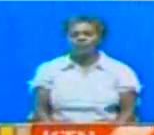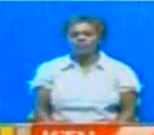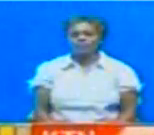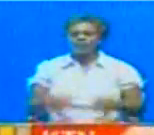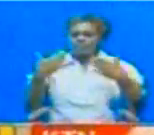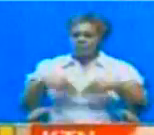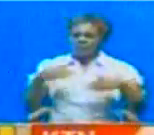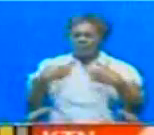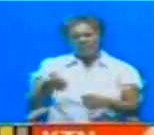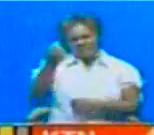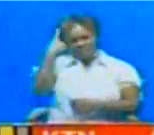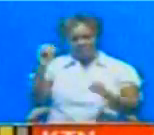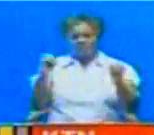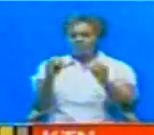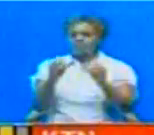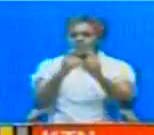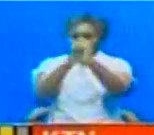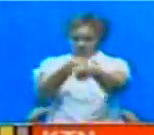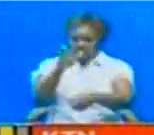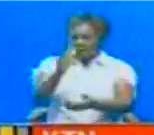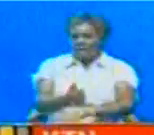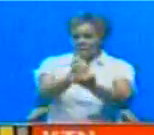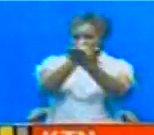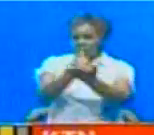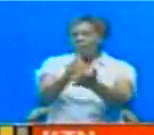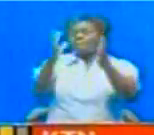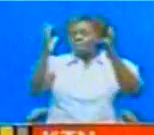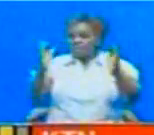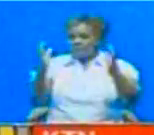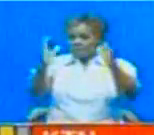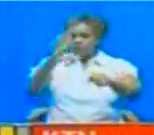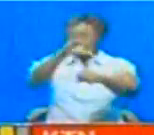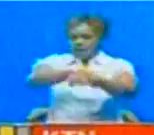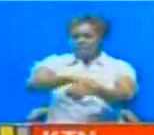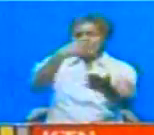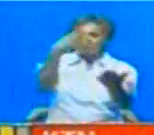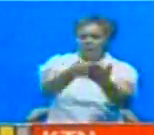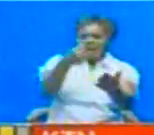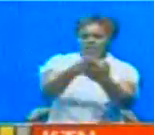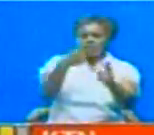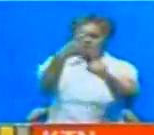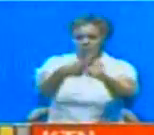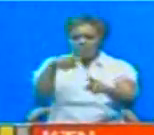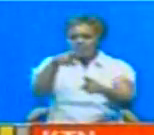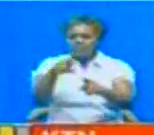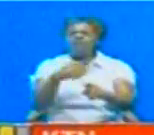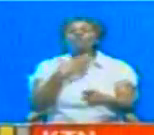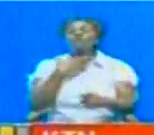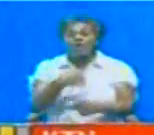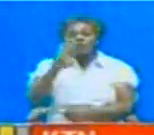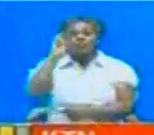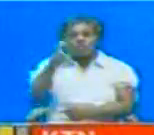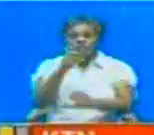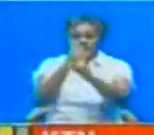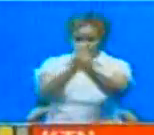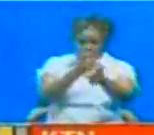Mpaka watu wanashika hiyo mtu. Ujuzi wake umemsaidia kwa kiasi kikubwa kupata fedha kutoka kwa wale wanaopenda kushuhudia kipawa